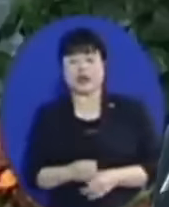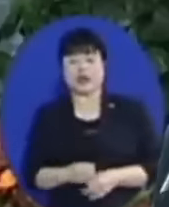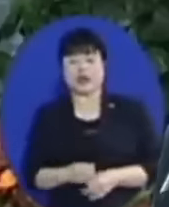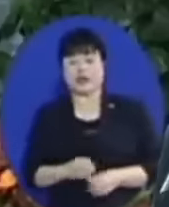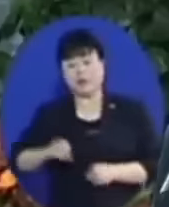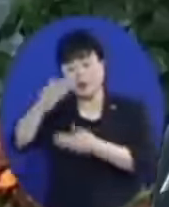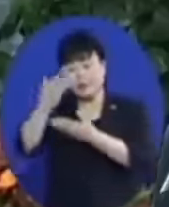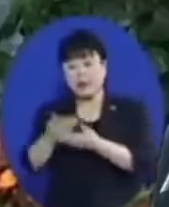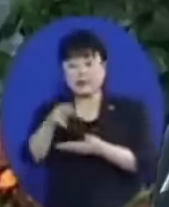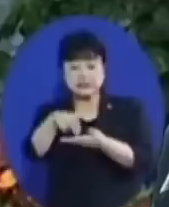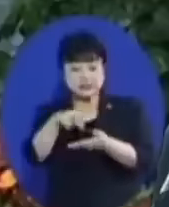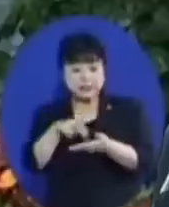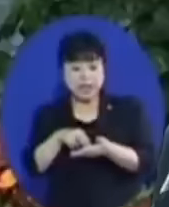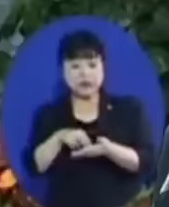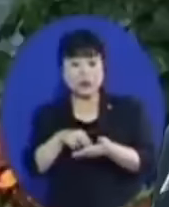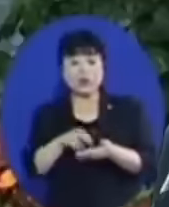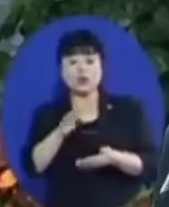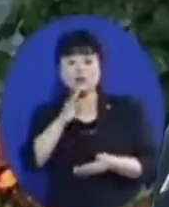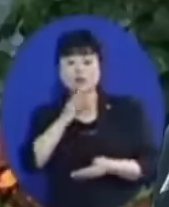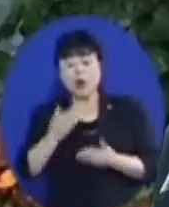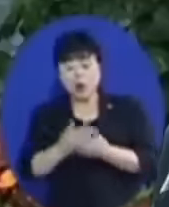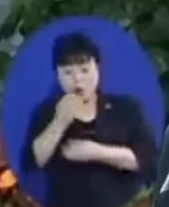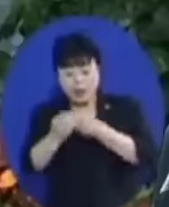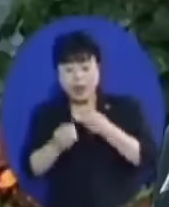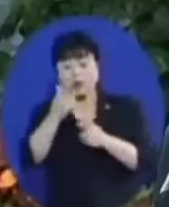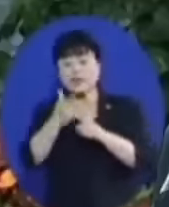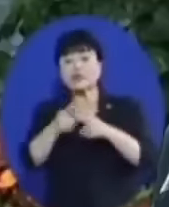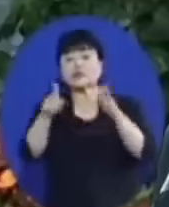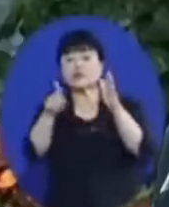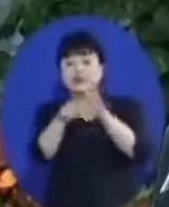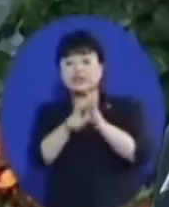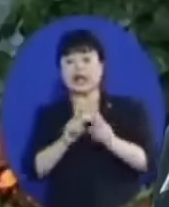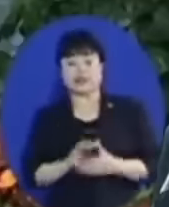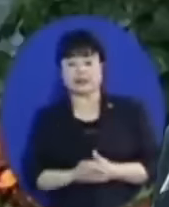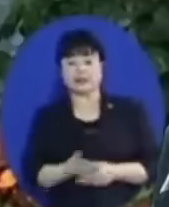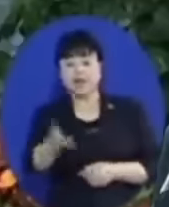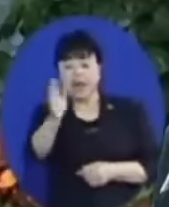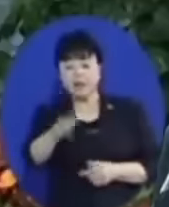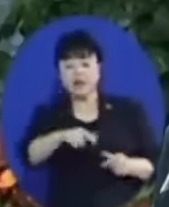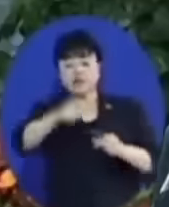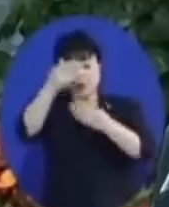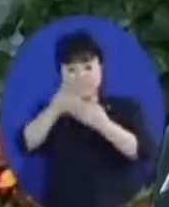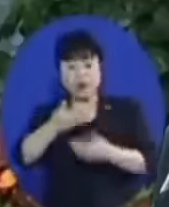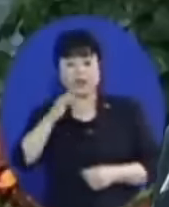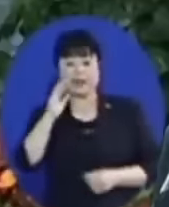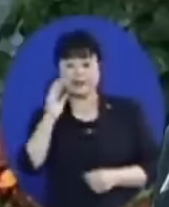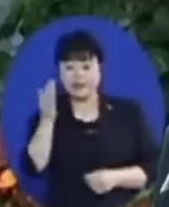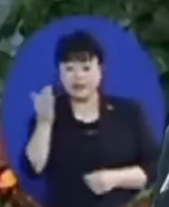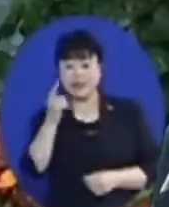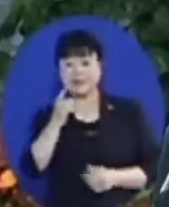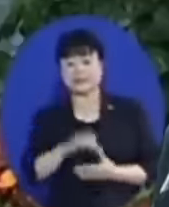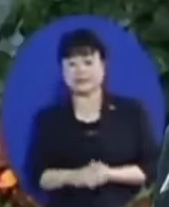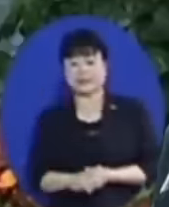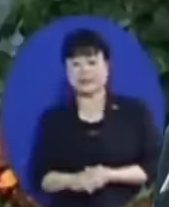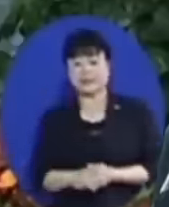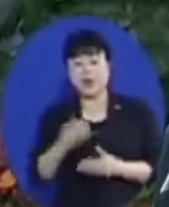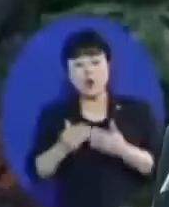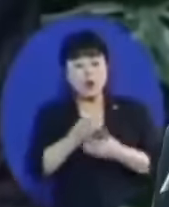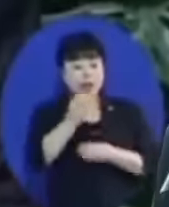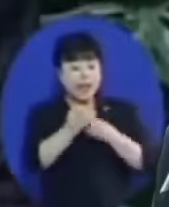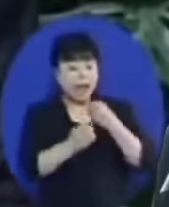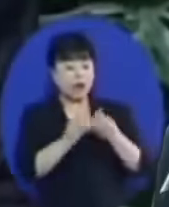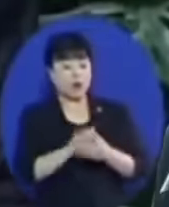버림을 받아야 마땅한 사람들을 향해서 회개하고 예수님을 믿어라, 그러면 구원을 얻을 것이라고 말합니다.